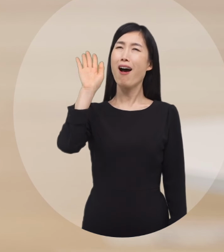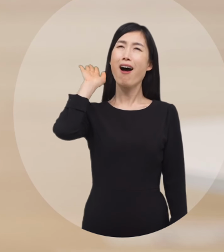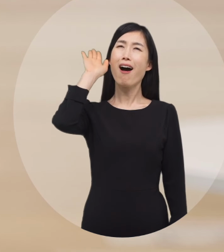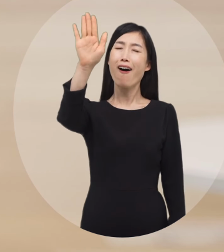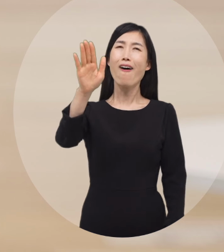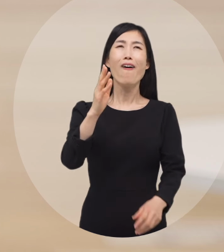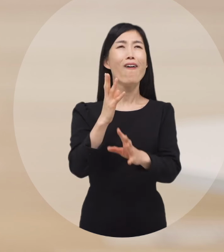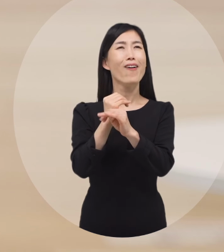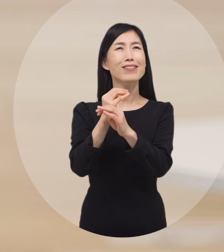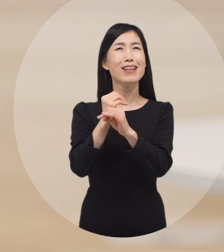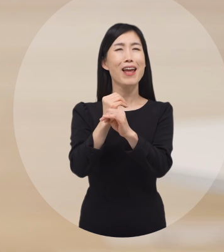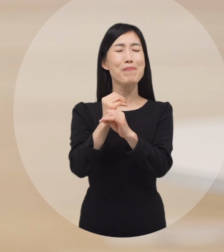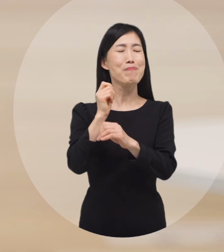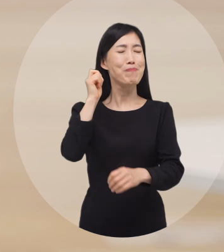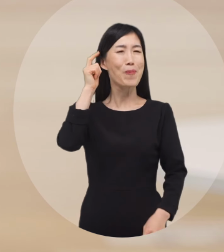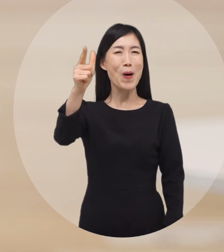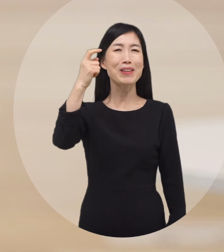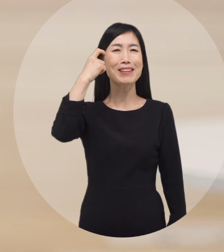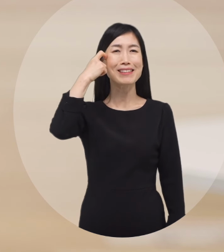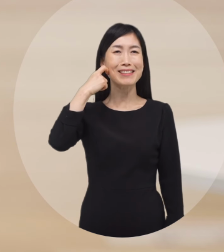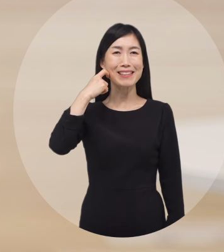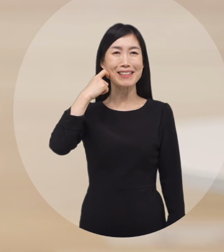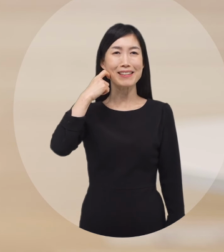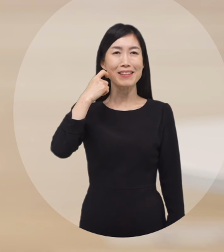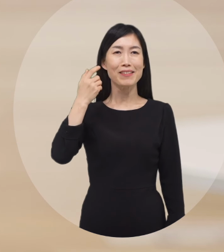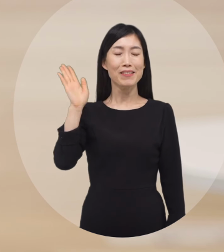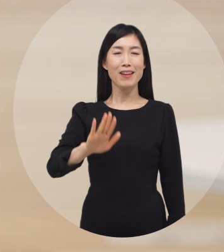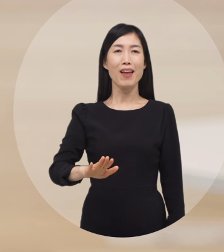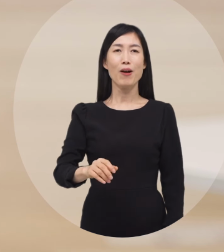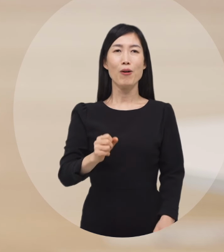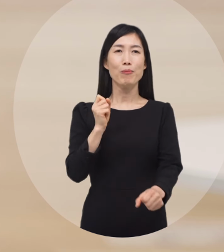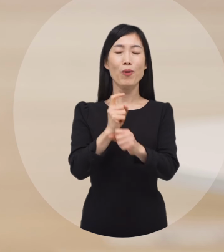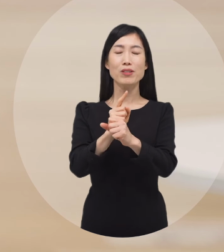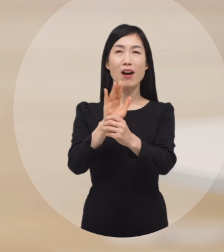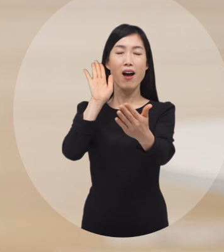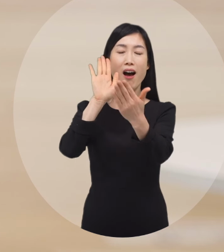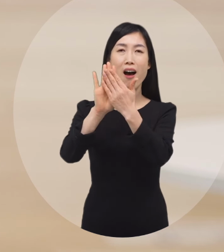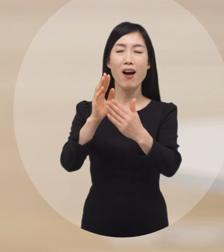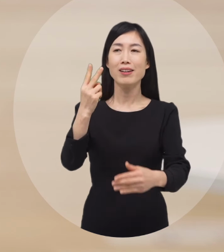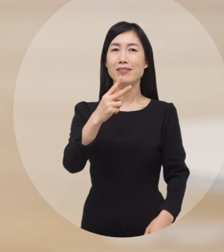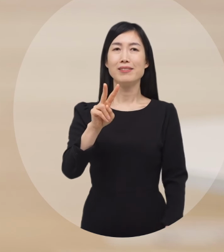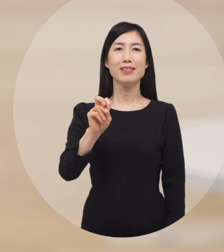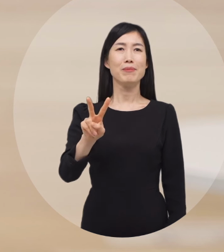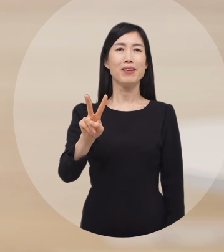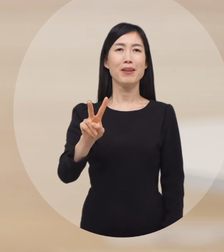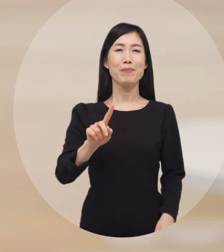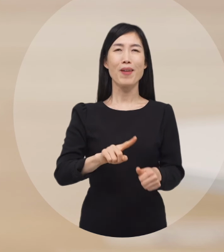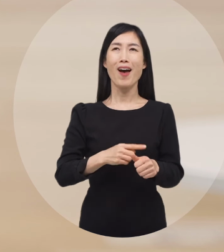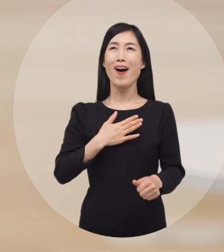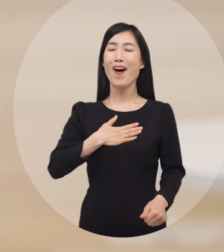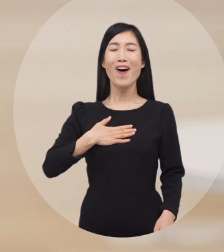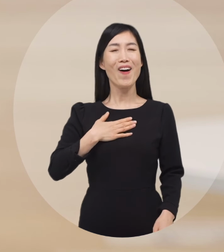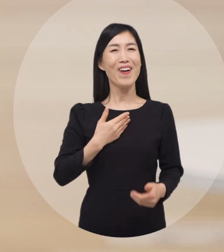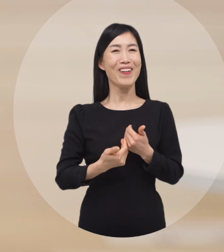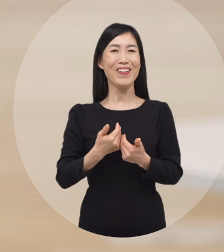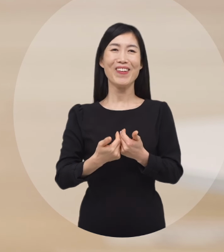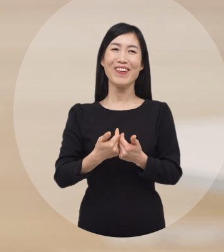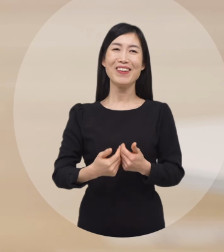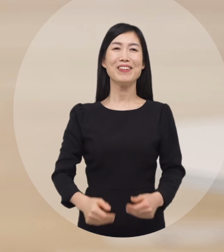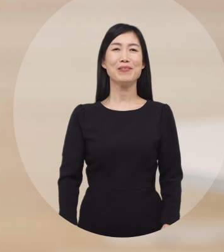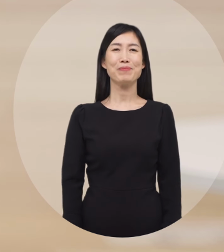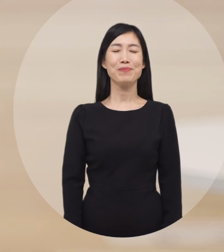뭔가 아마득한 그런 느낌이 좀 있었는데 막상 이렇게 되니까 좀 실감이 안 나고요.